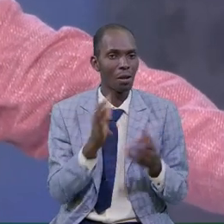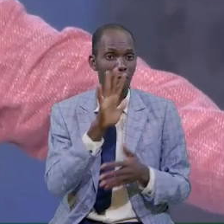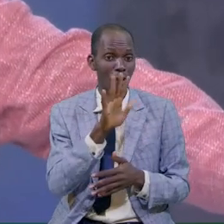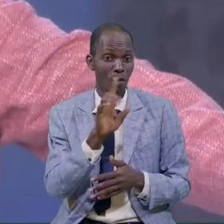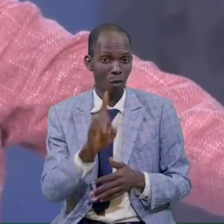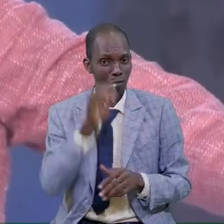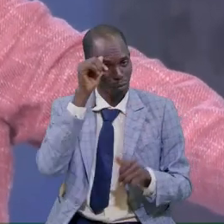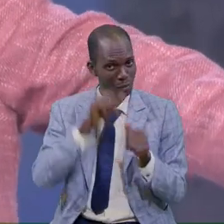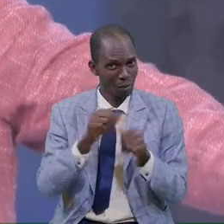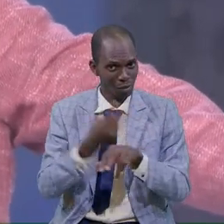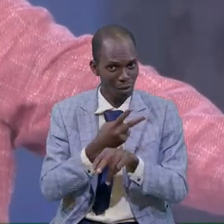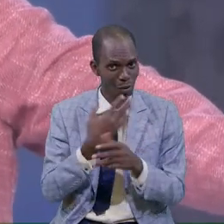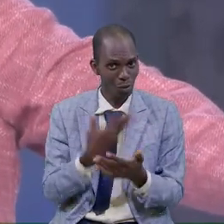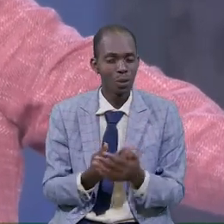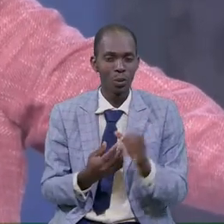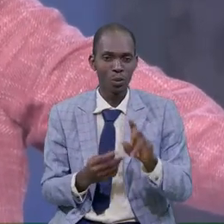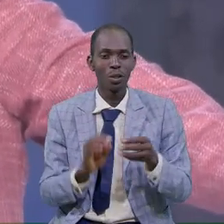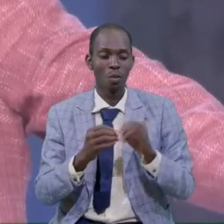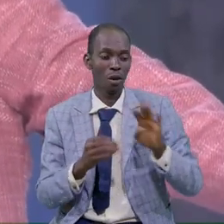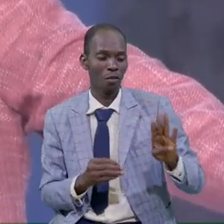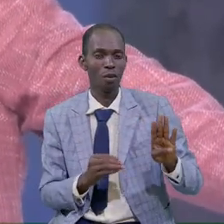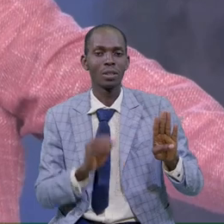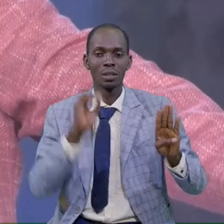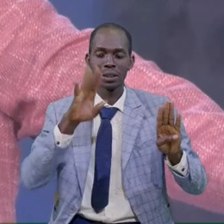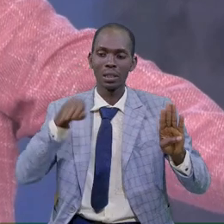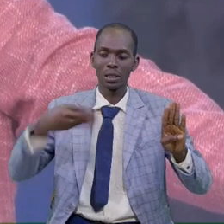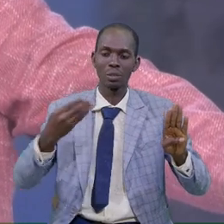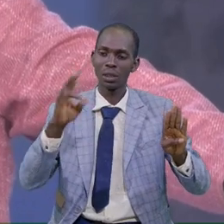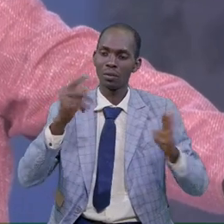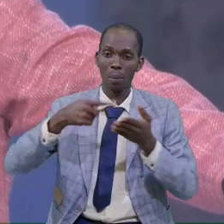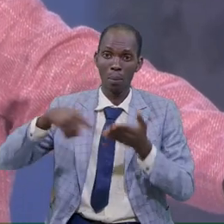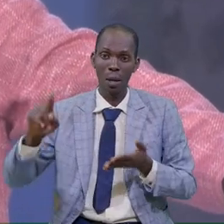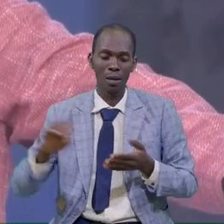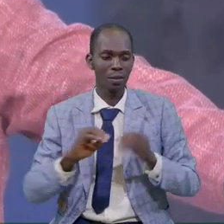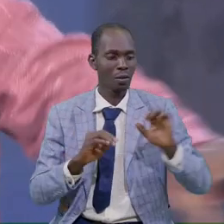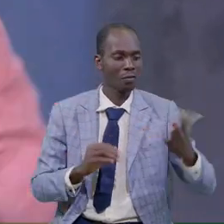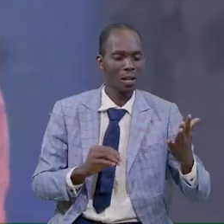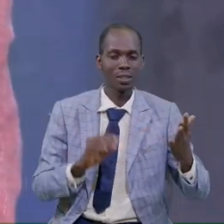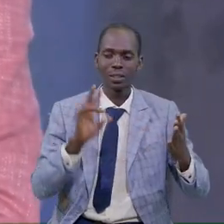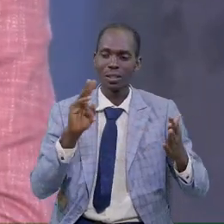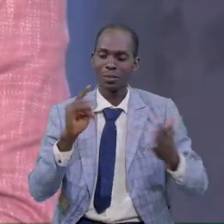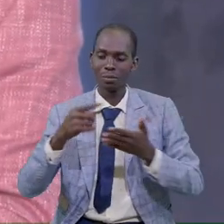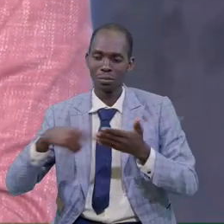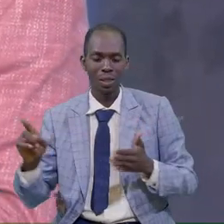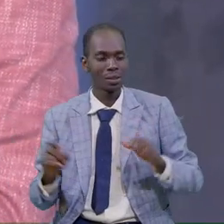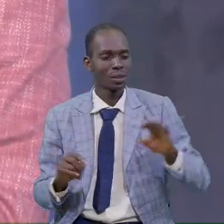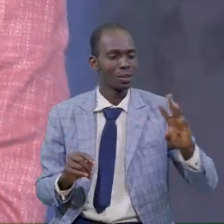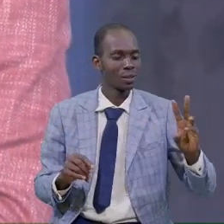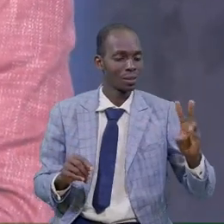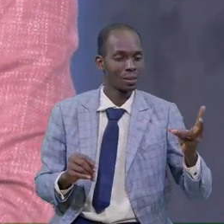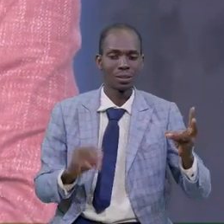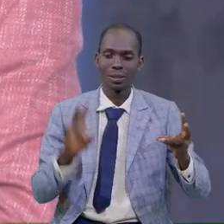Ensuite, quatrième, il m'a donné 17. Cinquième, 17. Et sixième, il m'a donné 17. Et il